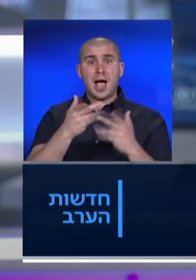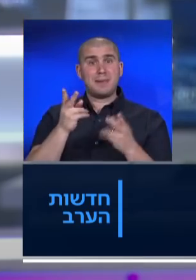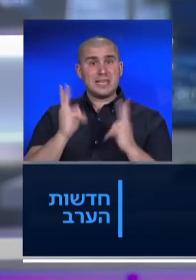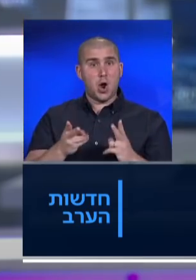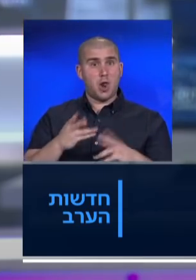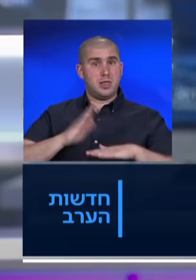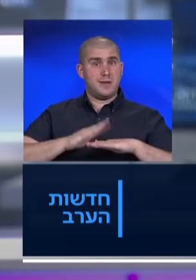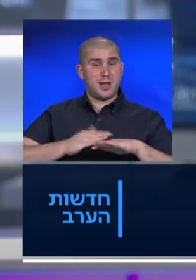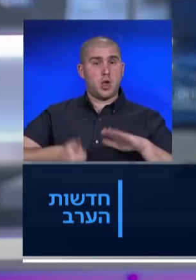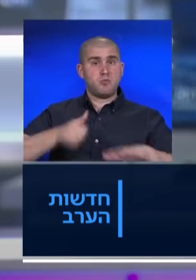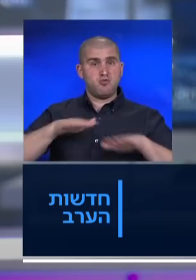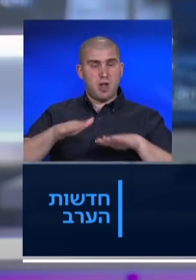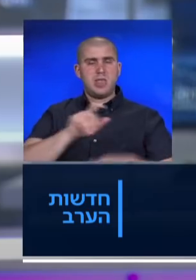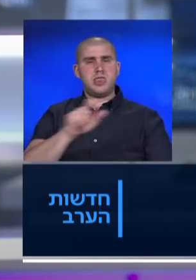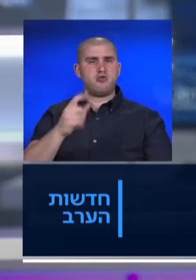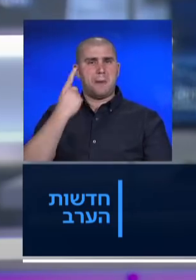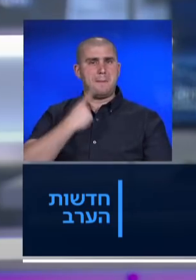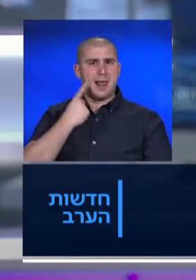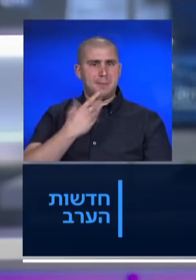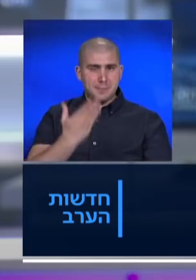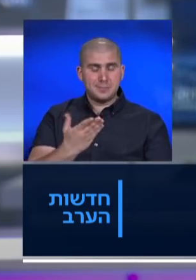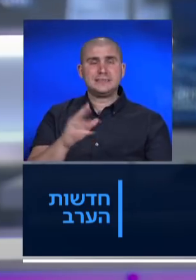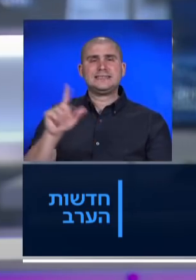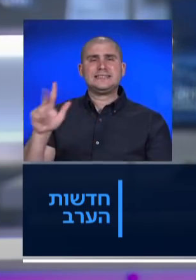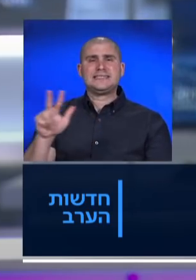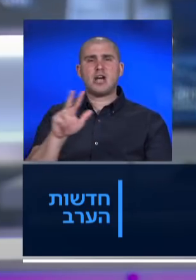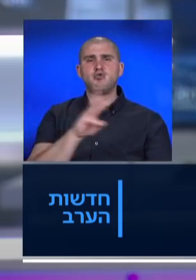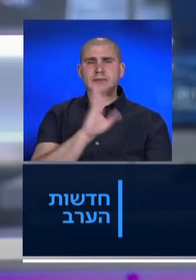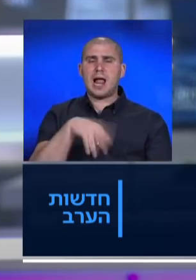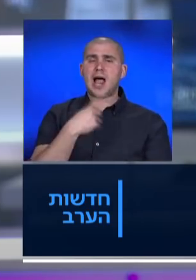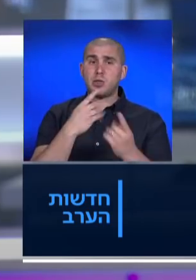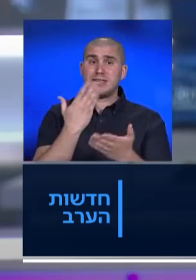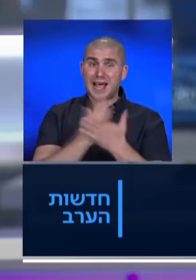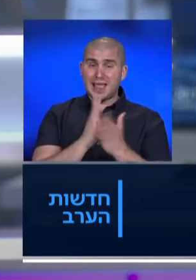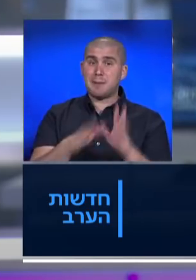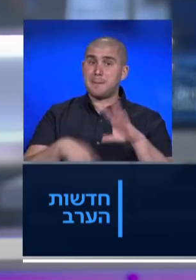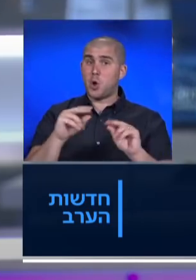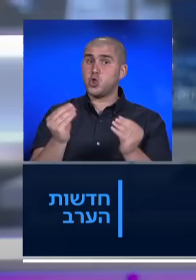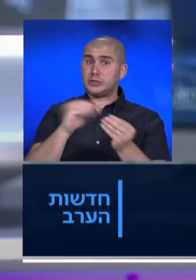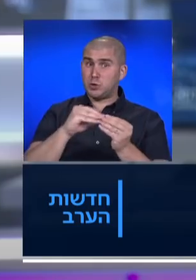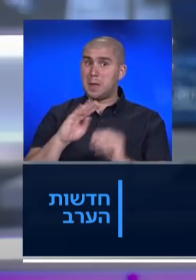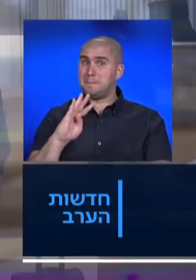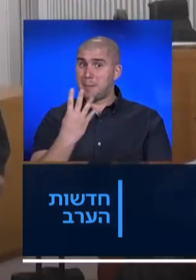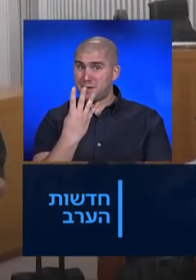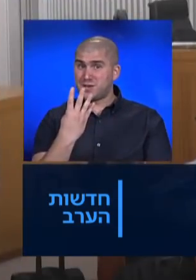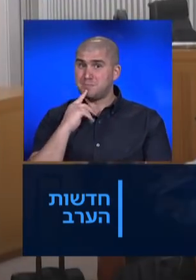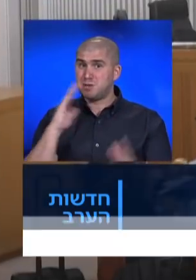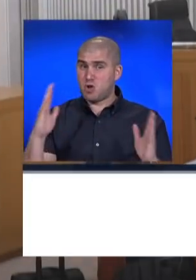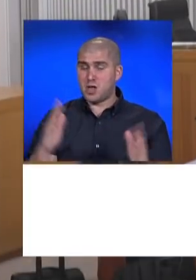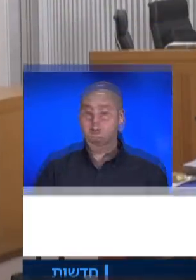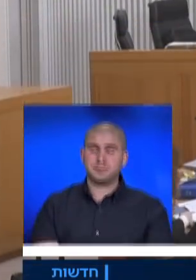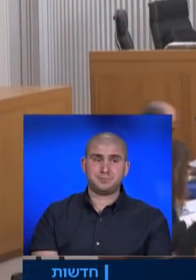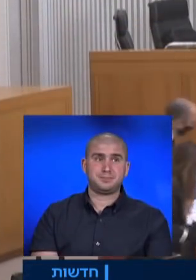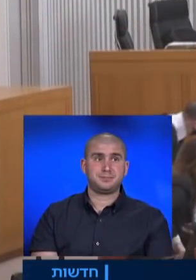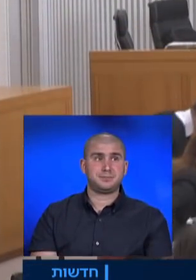הנאשם בפלילים. צח שפיצן על הדיון שיכריע אם נלך לבחירות נוספות בפעם הרביעית בתוך שנה. בית